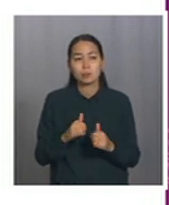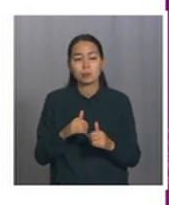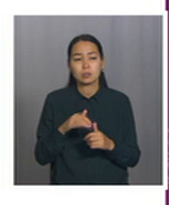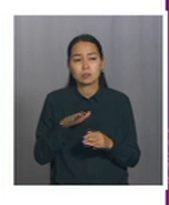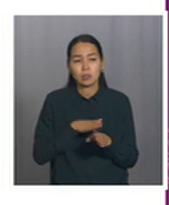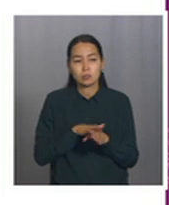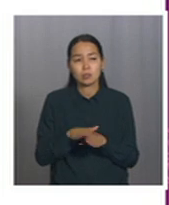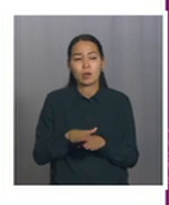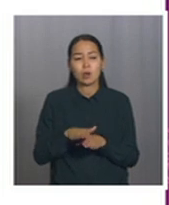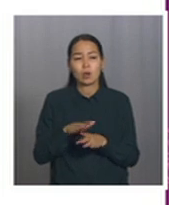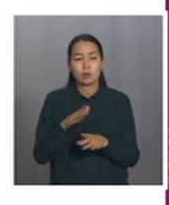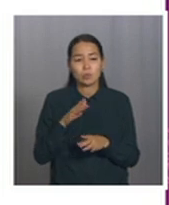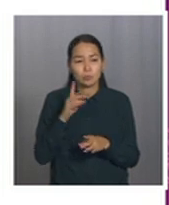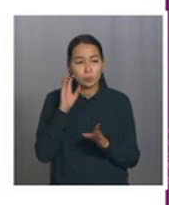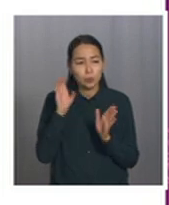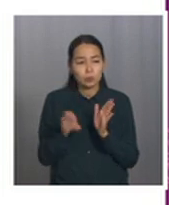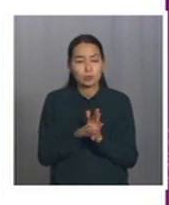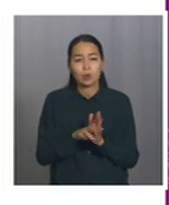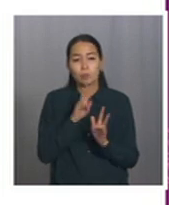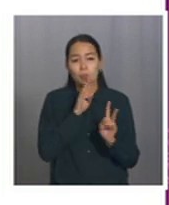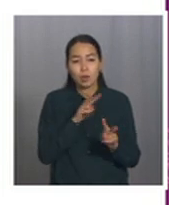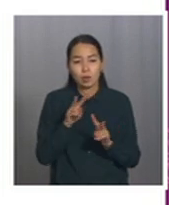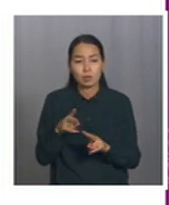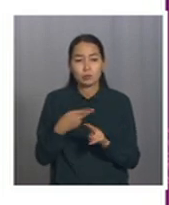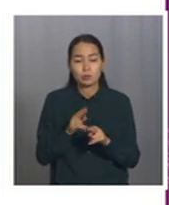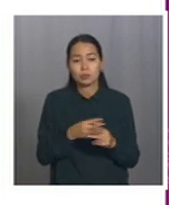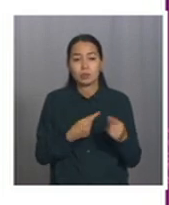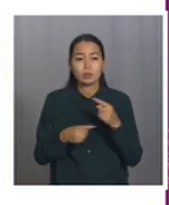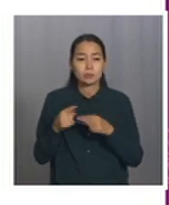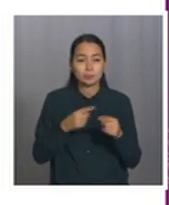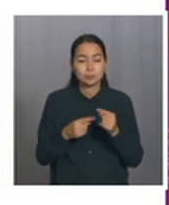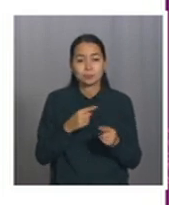мен оқырманның арасындағы қарым-қатынас түрлері де ұсынылды.